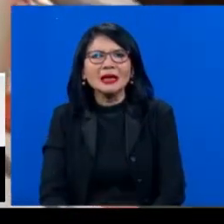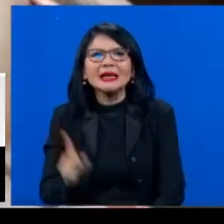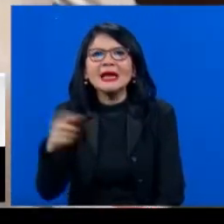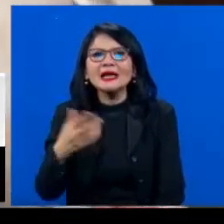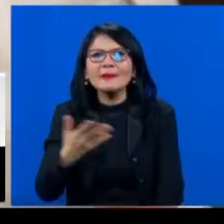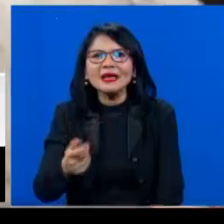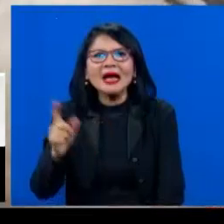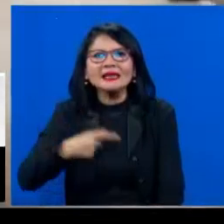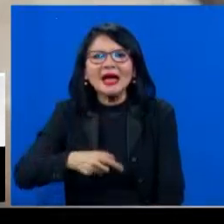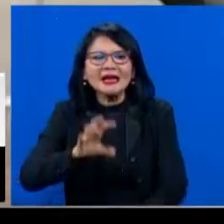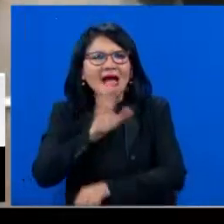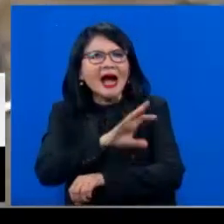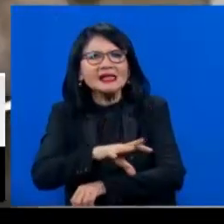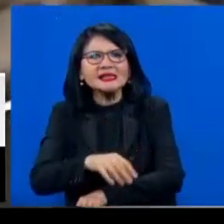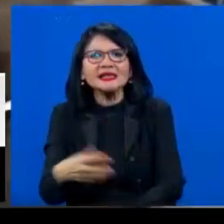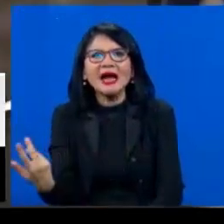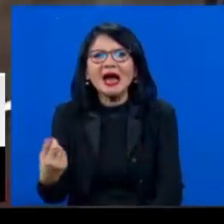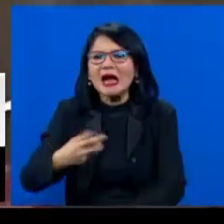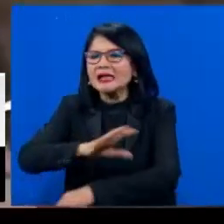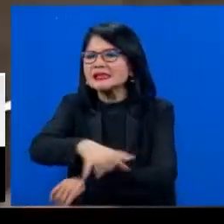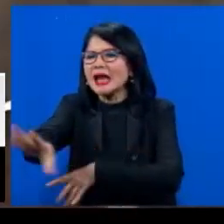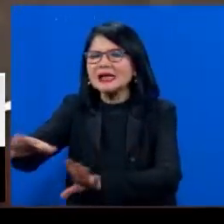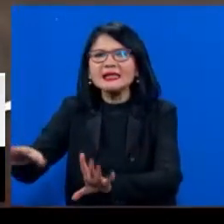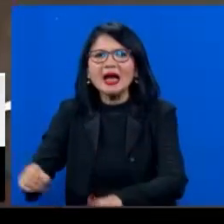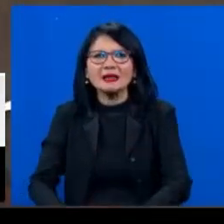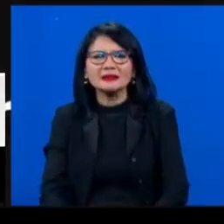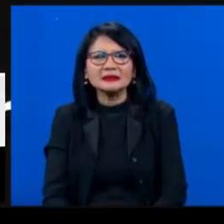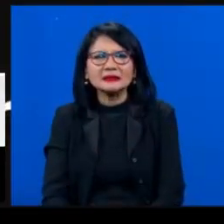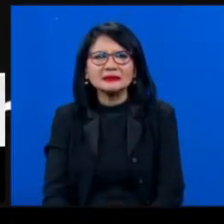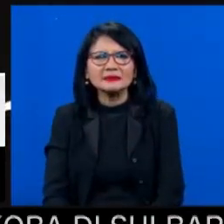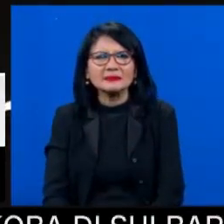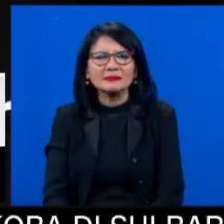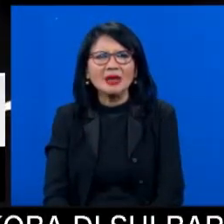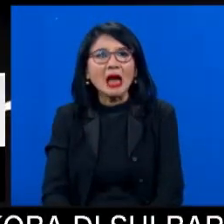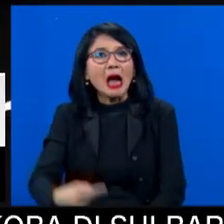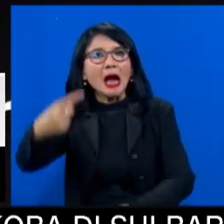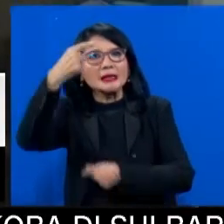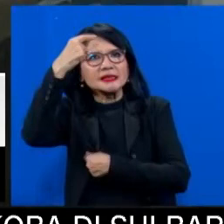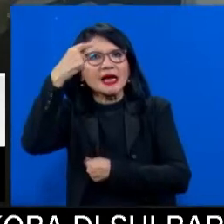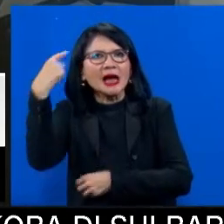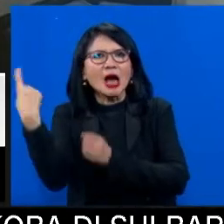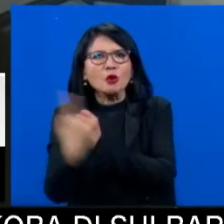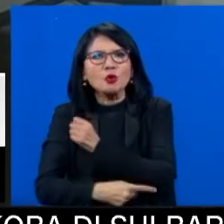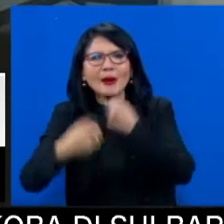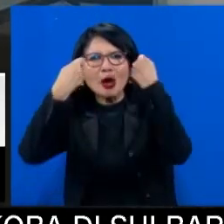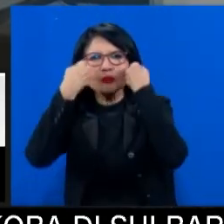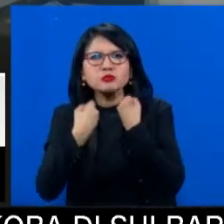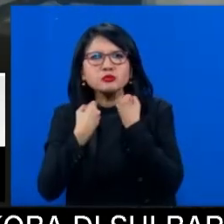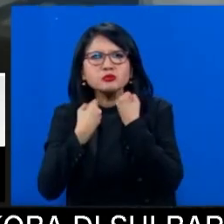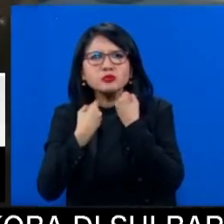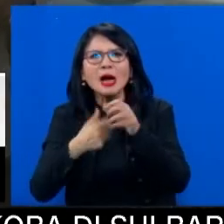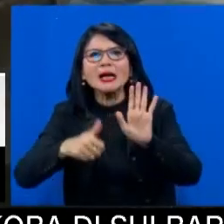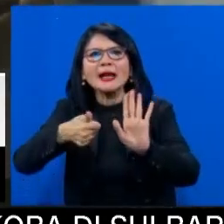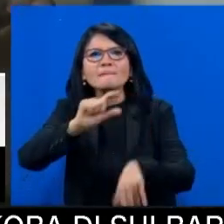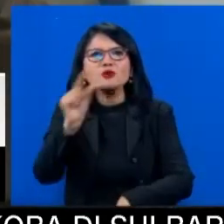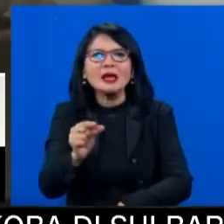dari anjing liar yang tidak bertuan. AKBP Mirza menyatakan para tersangka terancam hukuman pidana kurungan paling lama 6